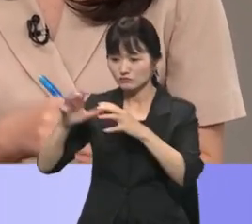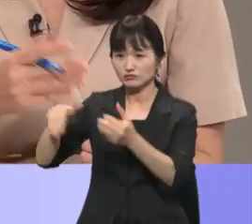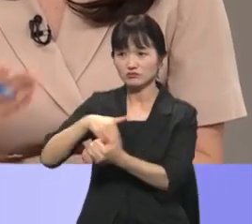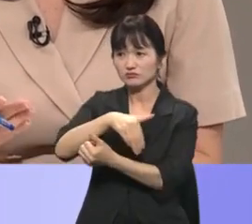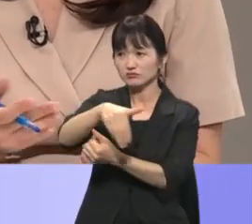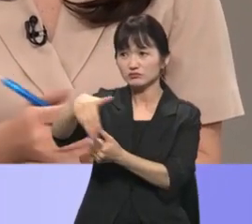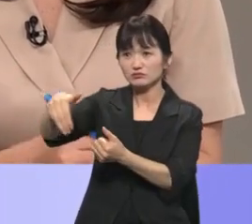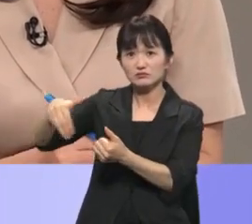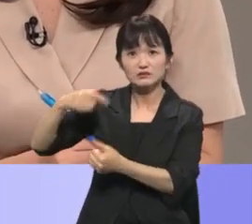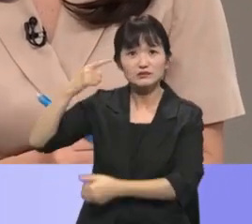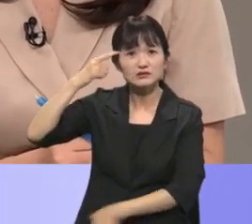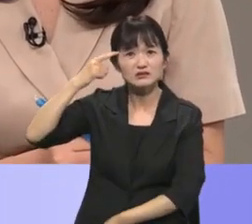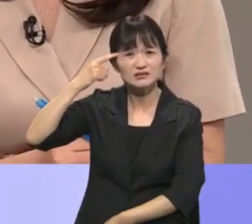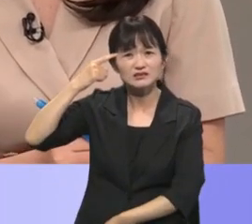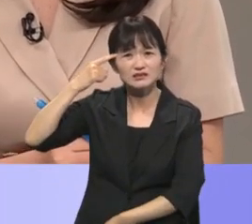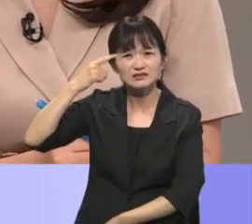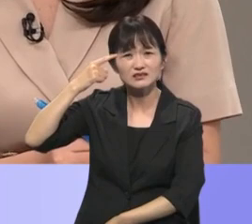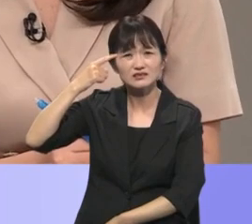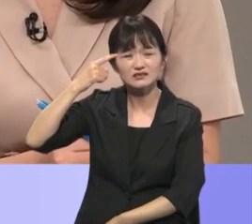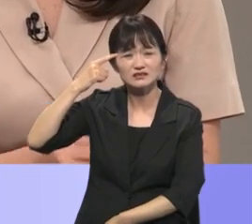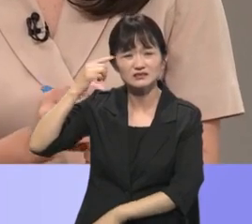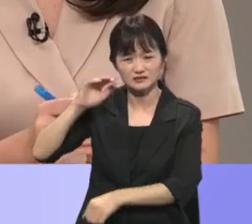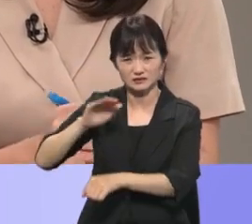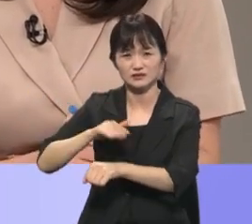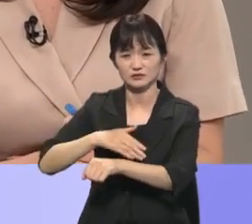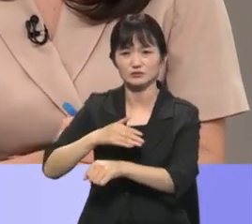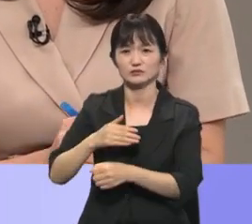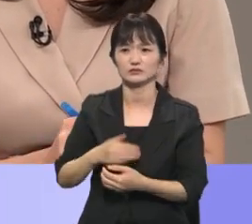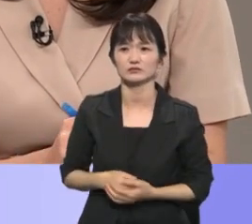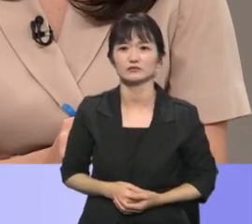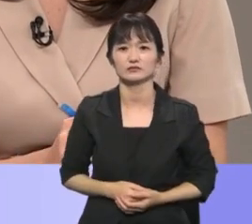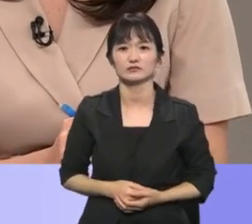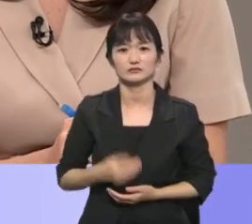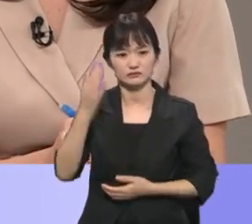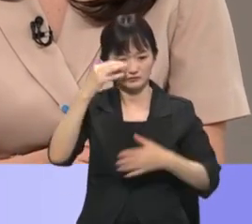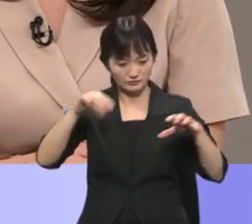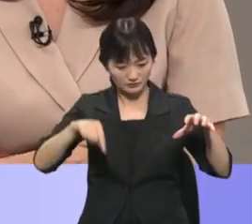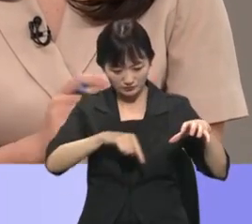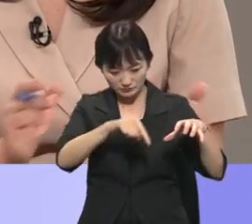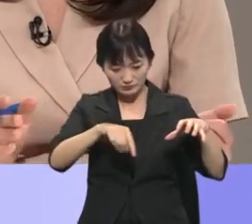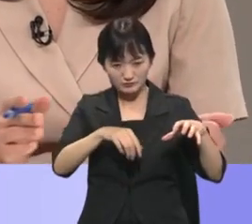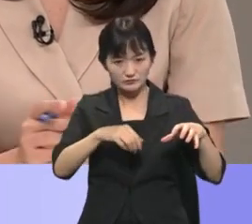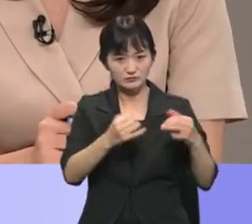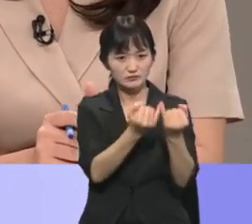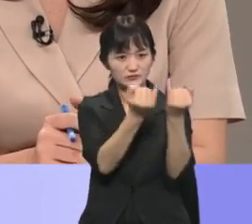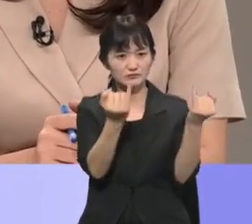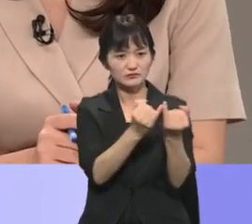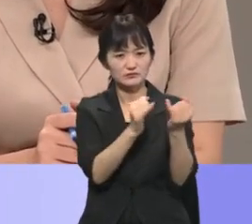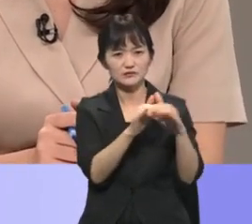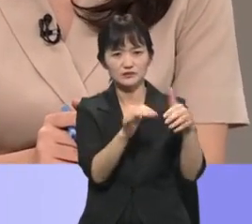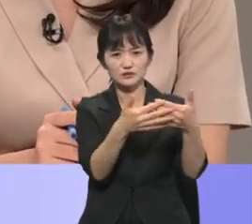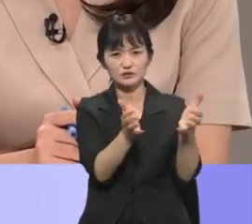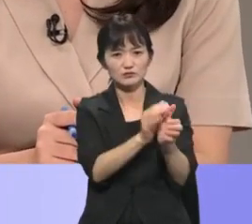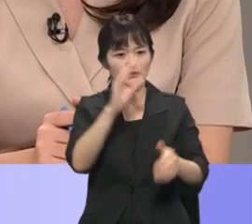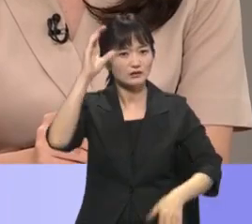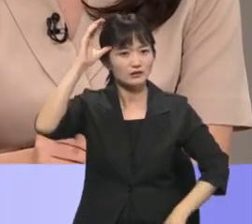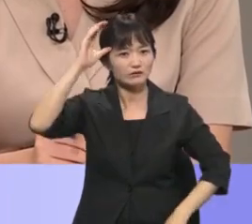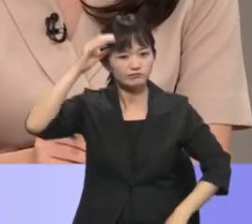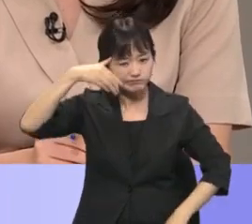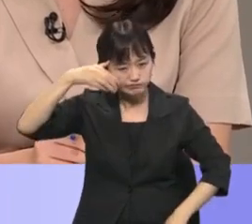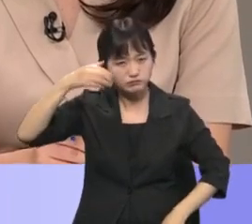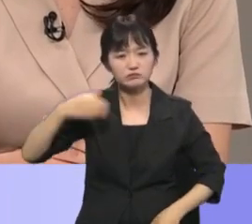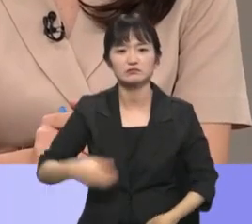상황을 인식을 줄 수 있는 것 같고요 국내에는 오히려 여가부에 대한 기대나 이런 부분들이 아예 다 사라지고 있는 상황인 것 같습니다